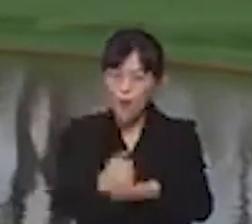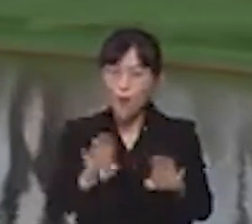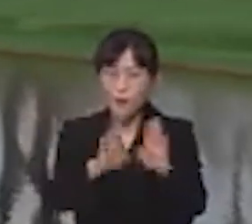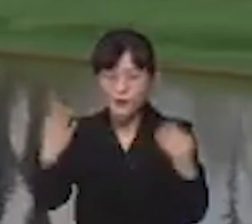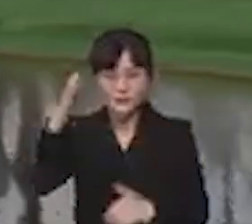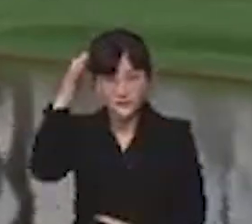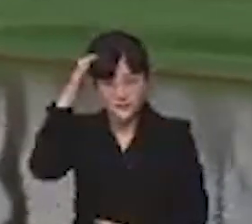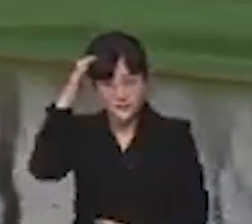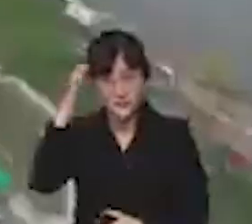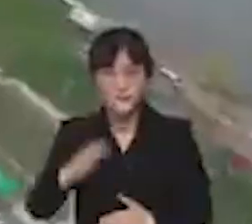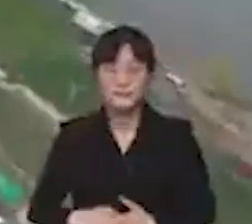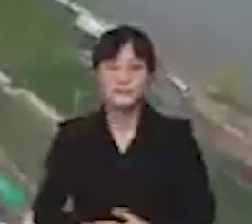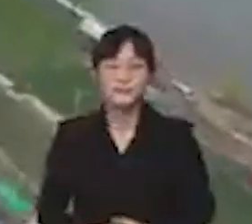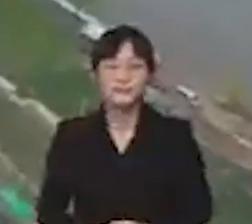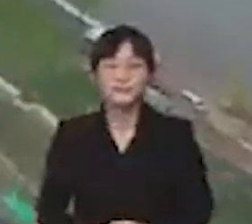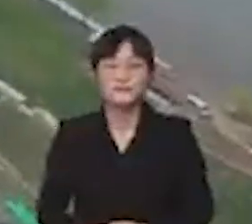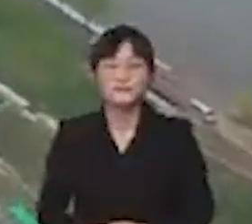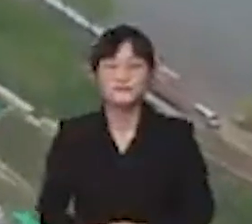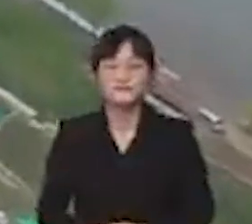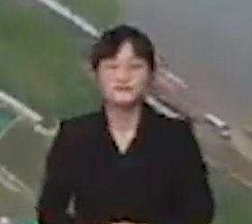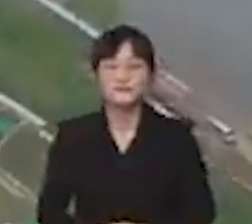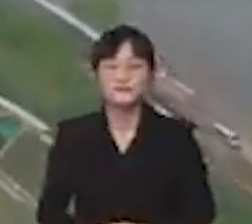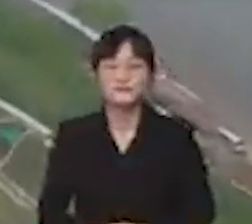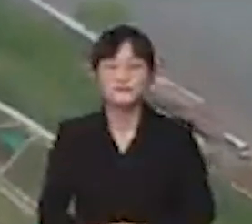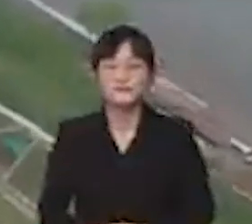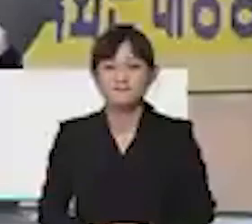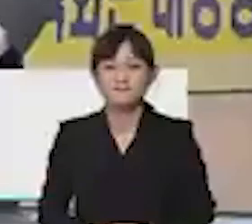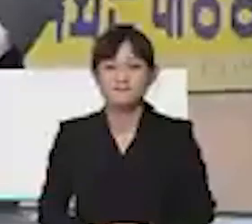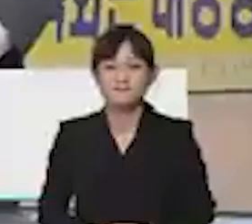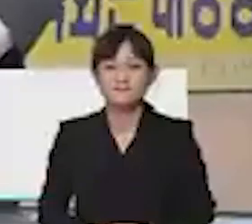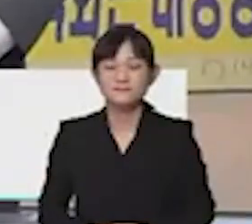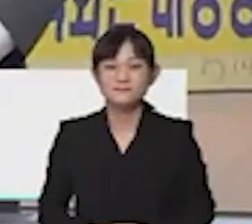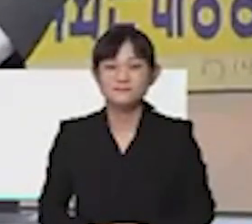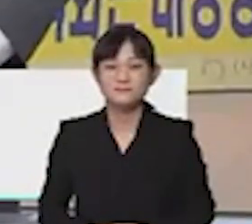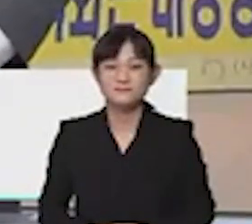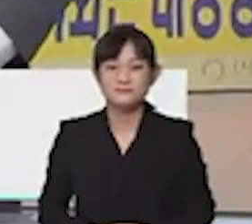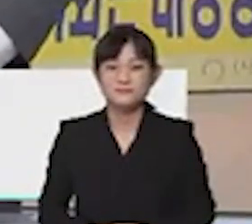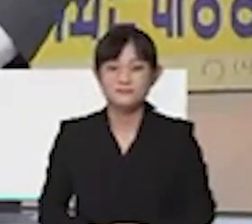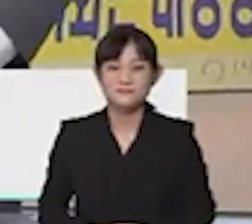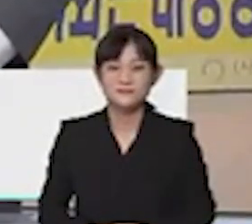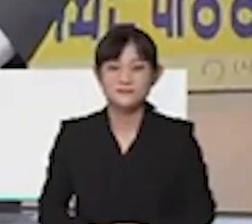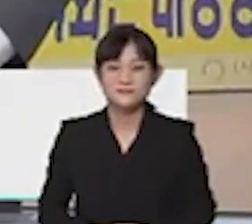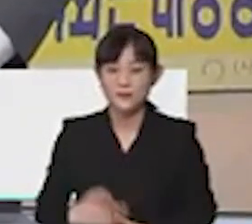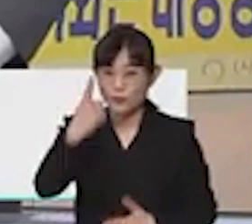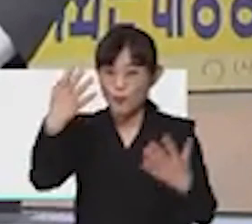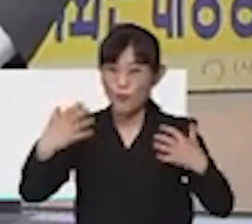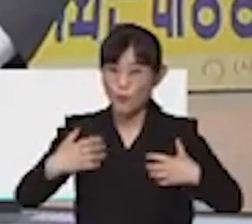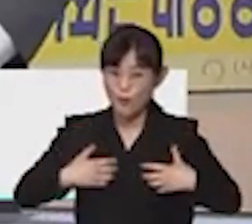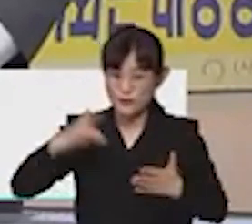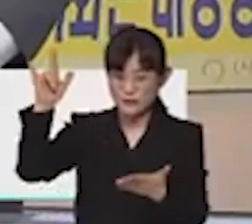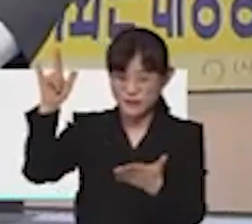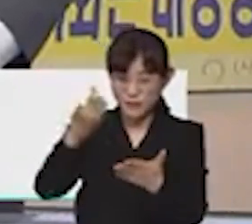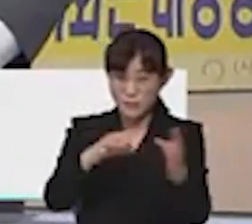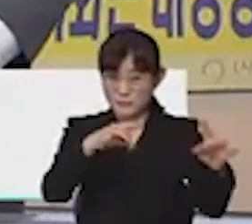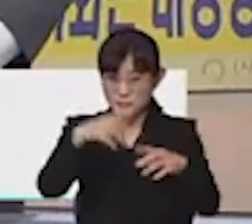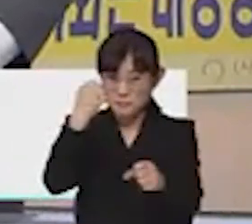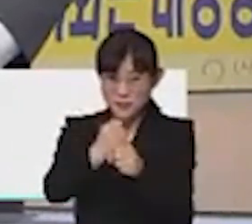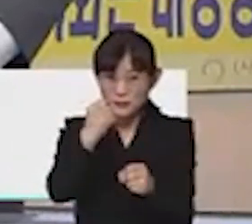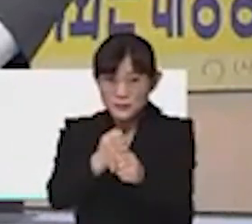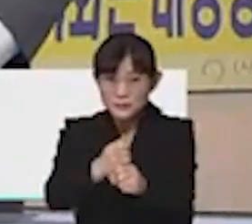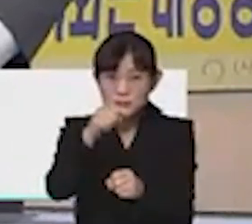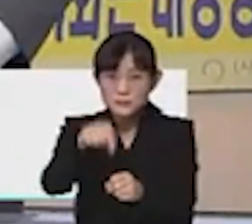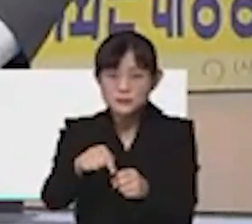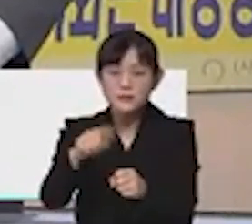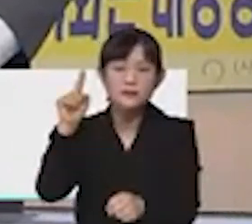있습니다. KBC 박승현입니다. 다음 뉴스입니다. 정부가 태양광 출력 제어 조치를